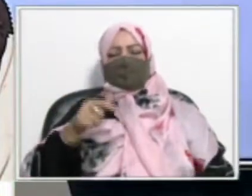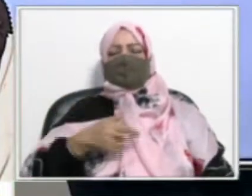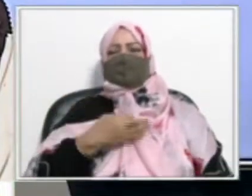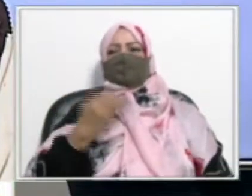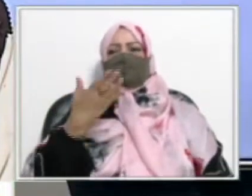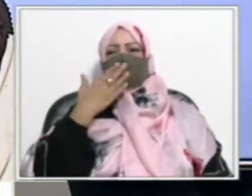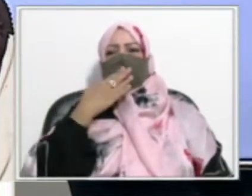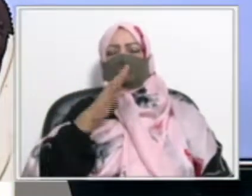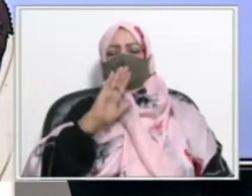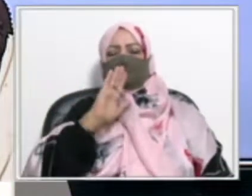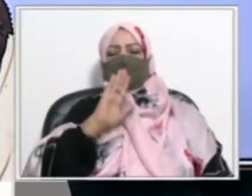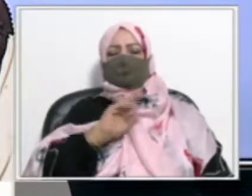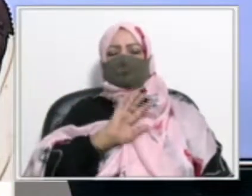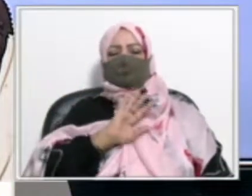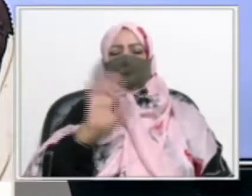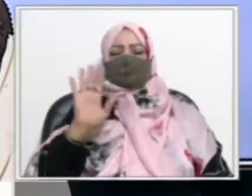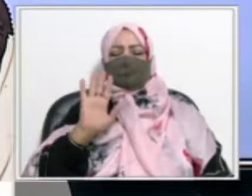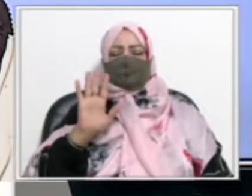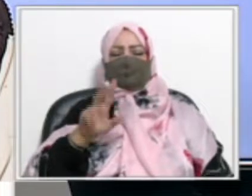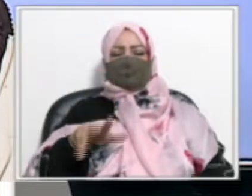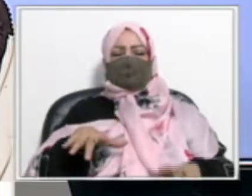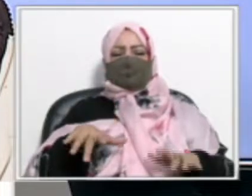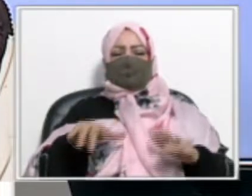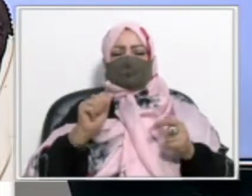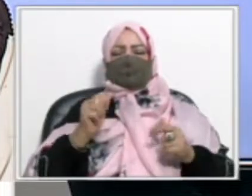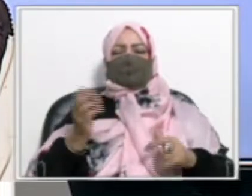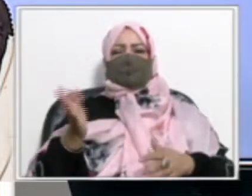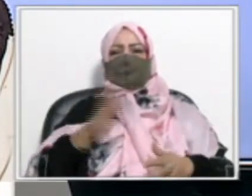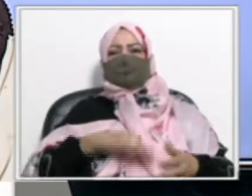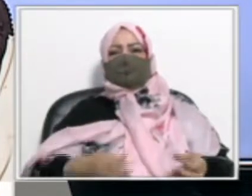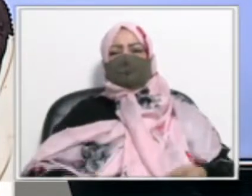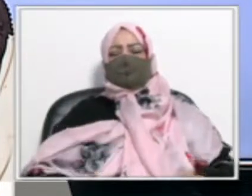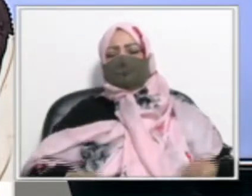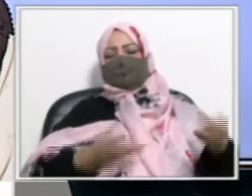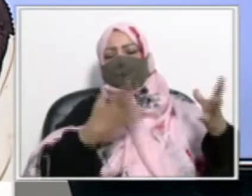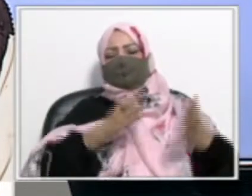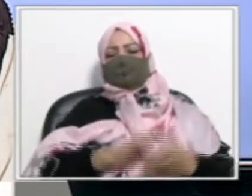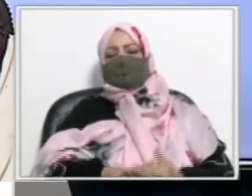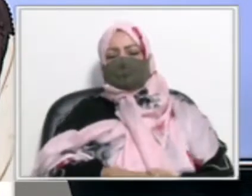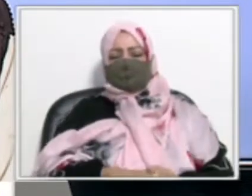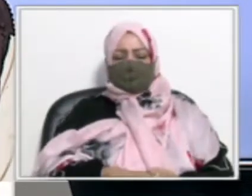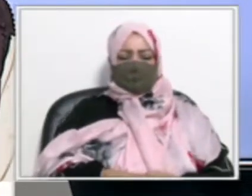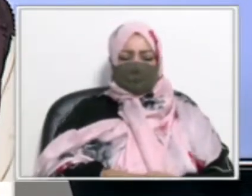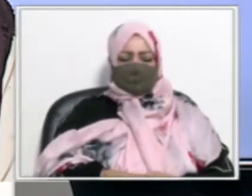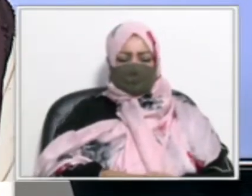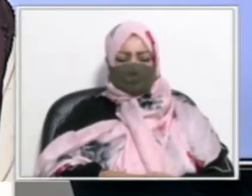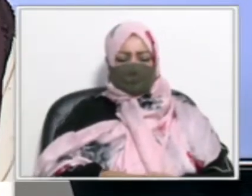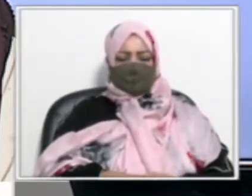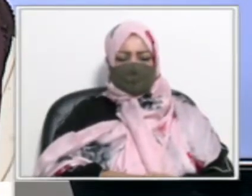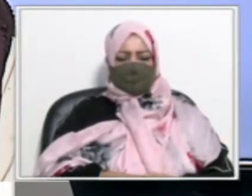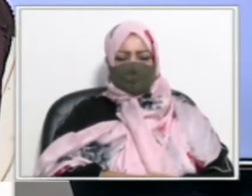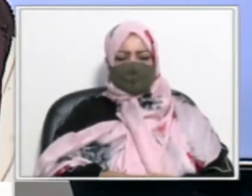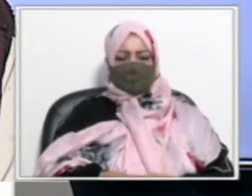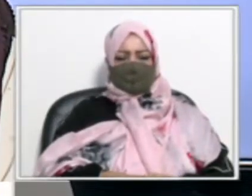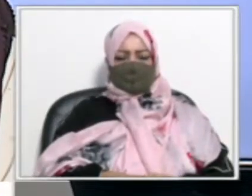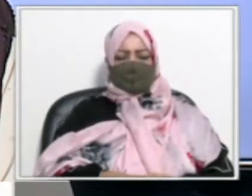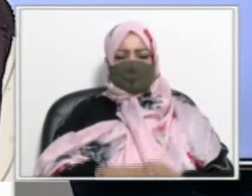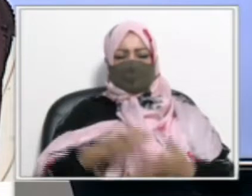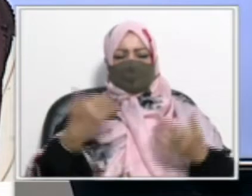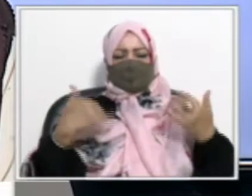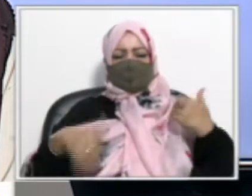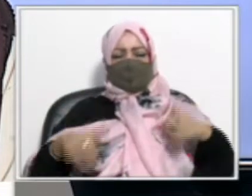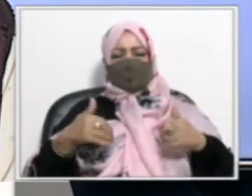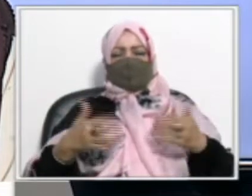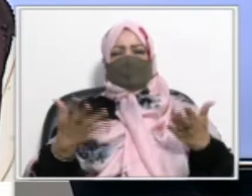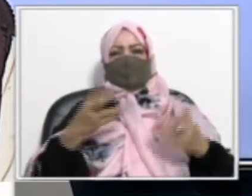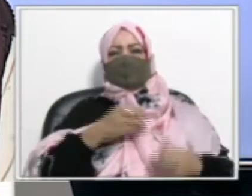الله يشفي الجرحى. كفاكم دم، كفاكم حرب يا اللي في طرابلس اللي تحاربوا. يضحكوا عليكم،